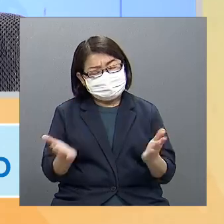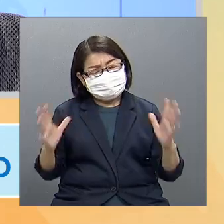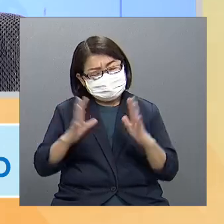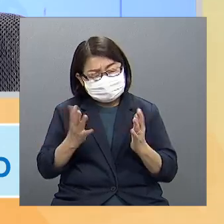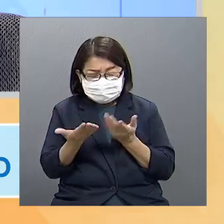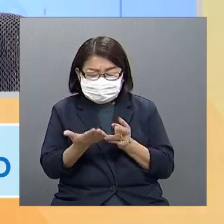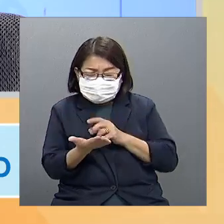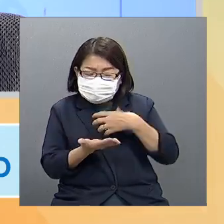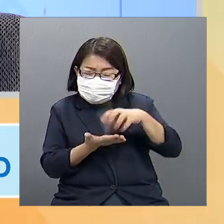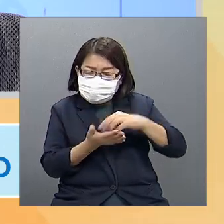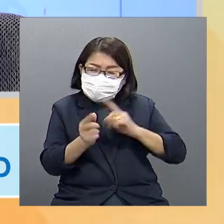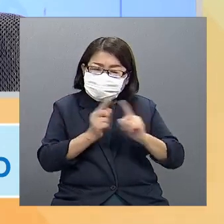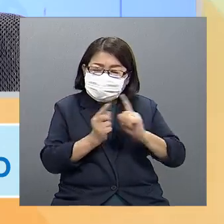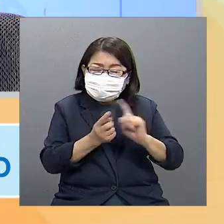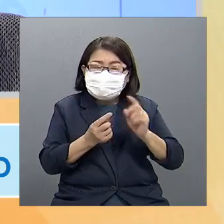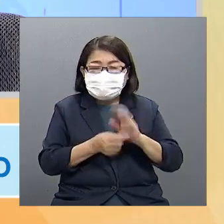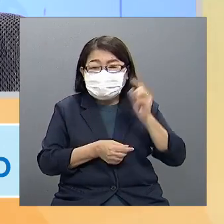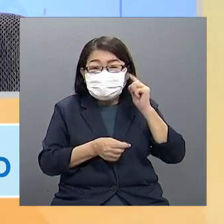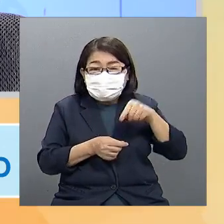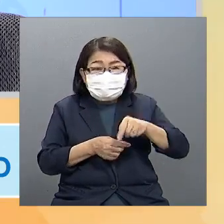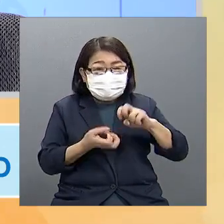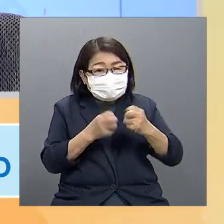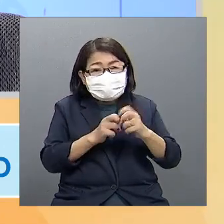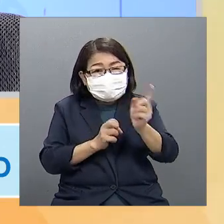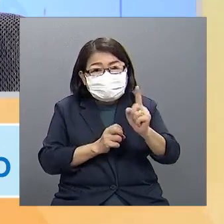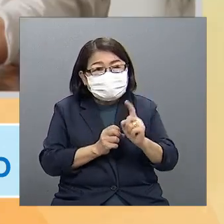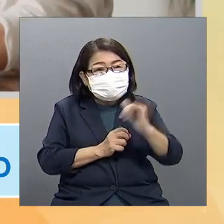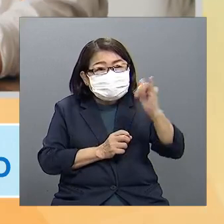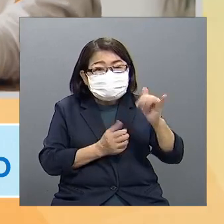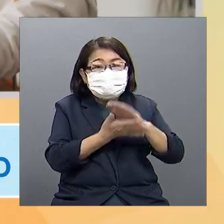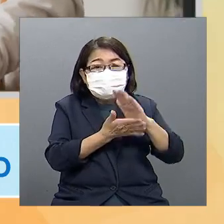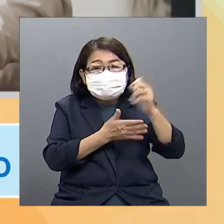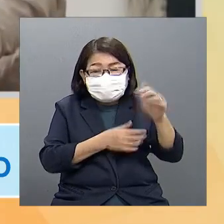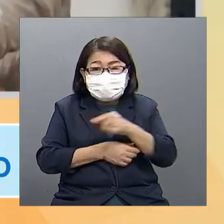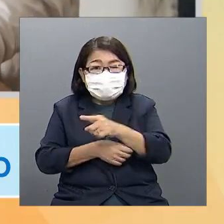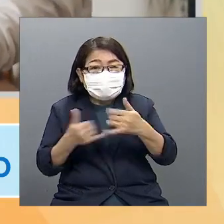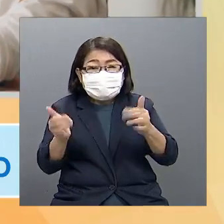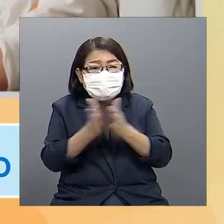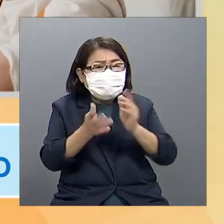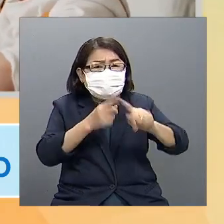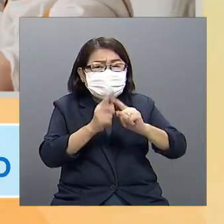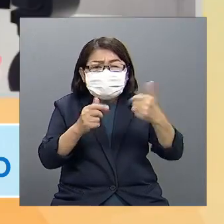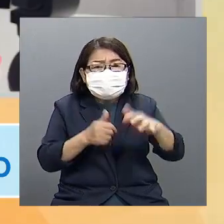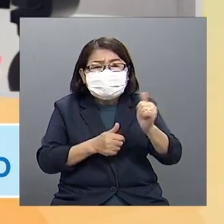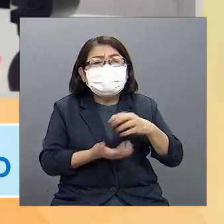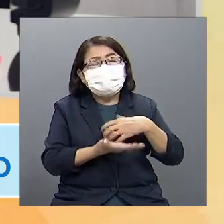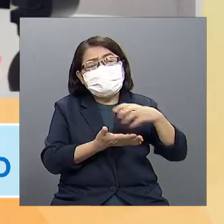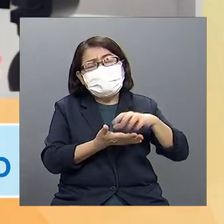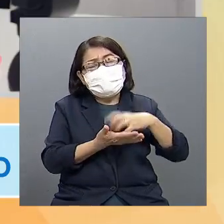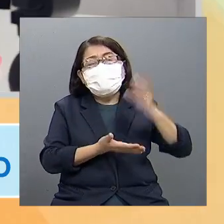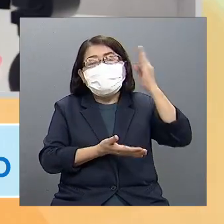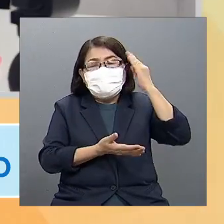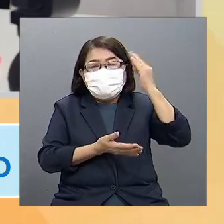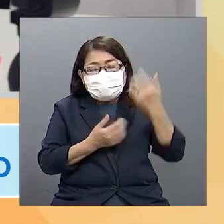านการณ์ในบ้านเหมือนเราคุยทวนกันว่าเมื่อกลางวันเกิดอะไรขึ้นหนูไม่ชอบเวลาน้องม